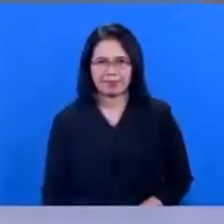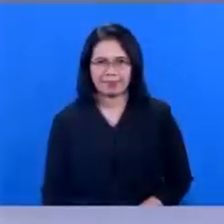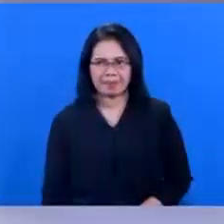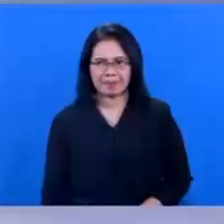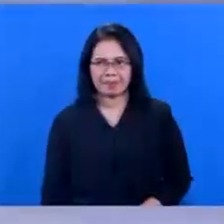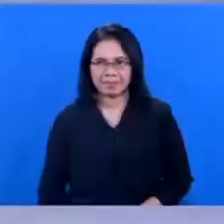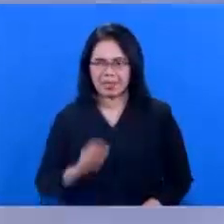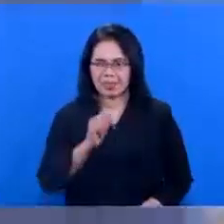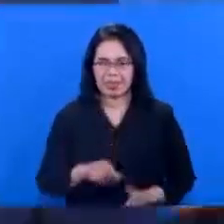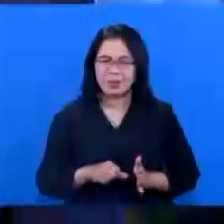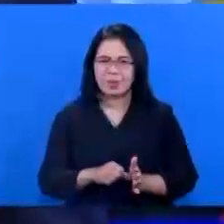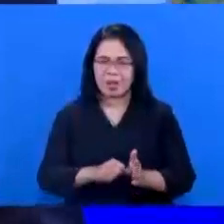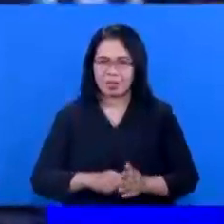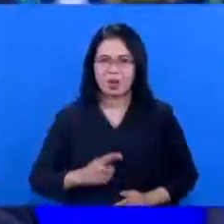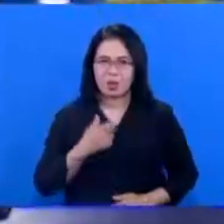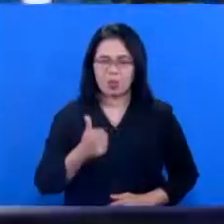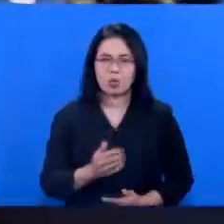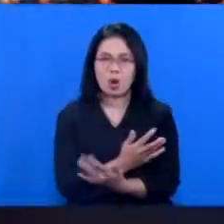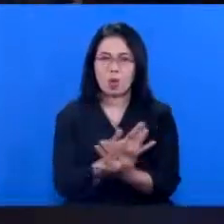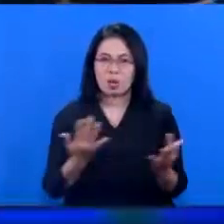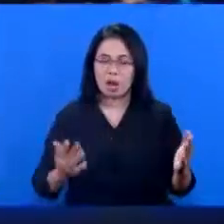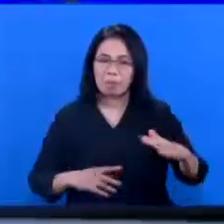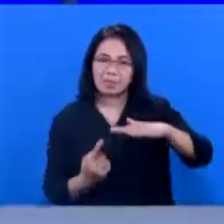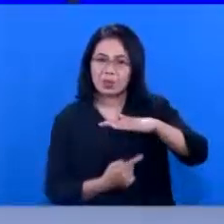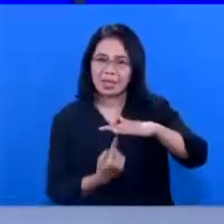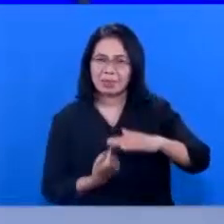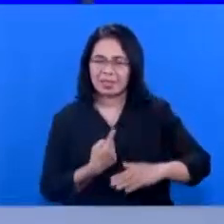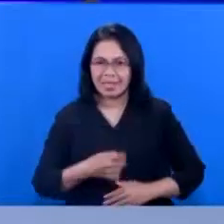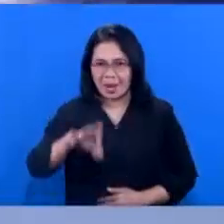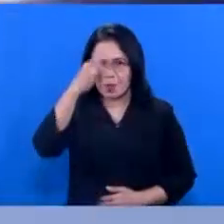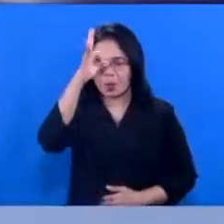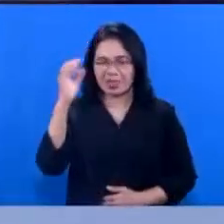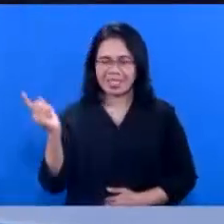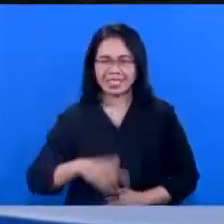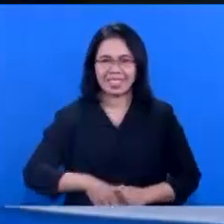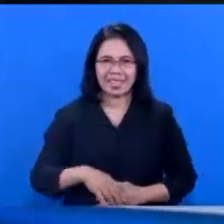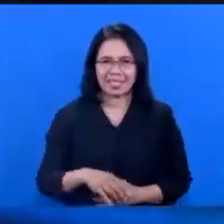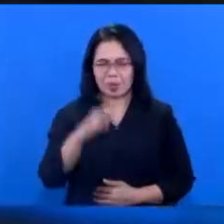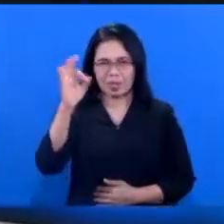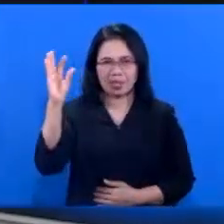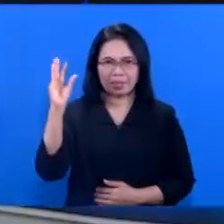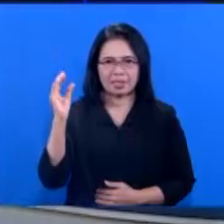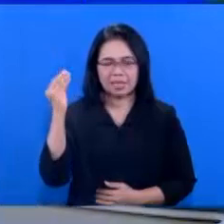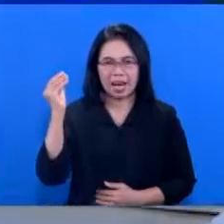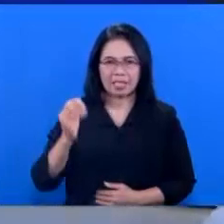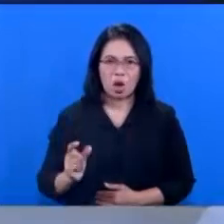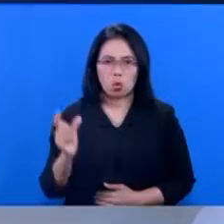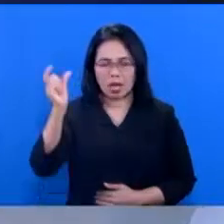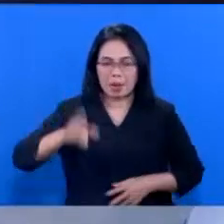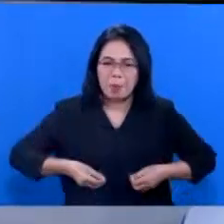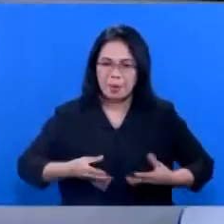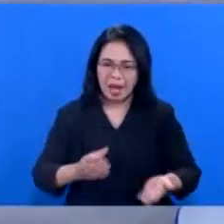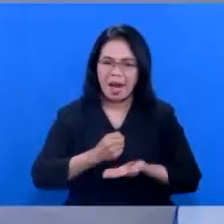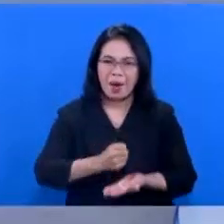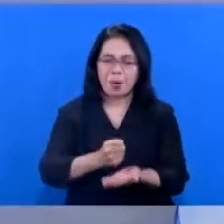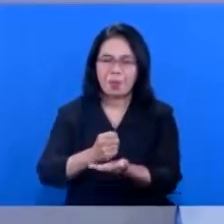Guna membantu memenuhi kebutuhan warga yang tengah menjalani isolasi mandiri, kepolisian dari Polres Metro Jakarta Utara memberikan paket sembako dan makanan